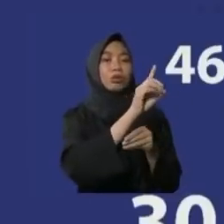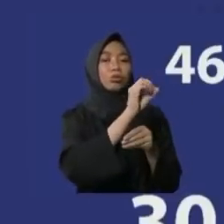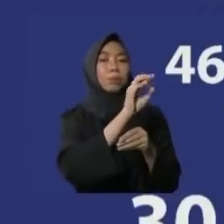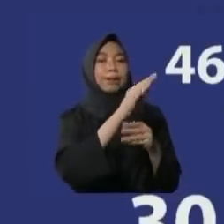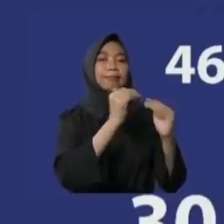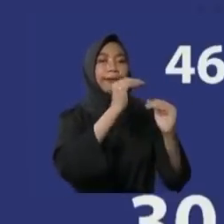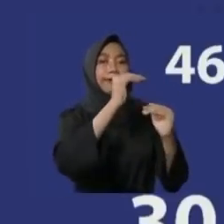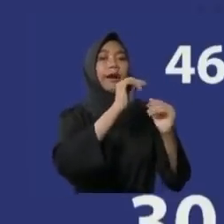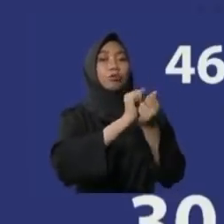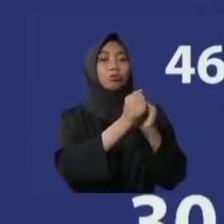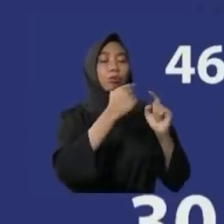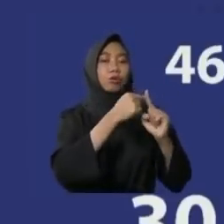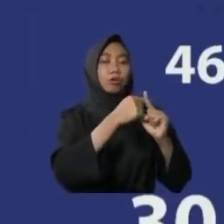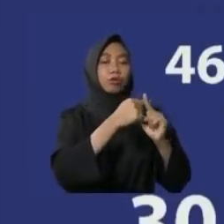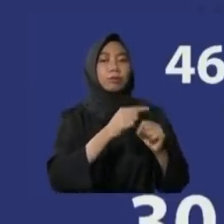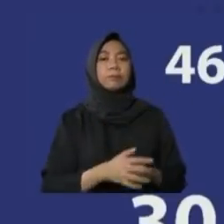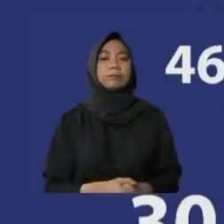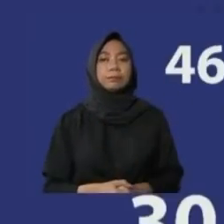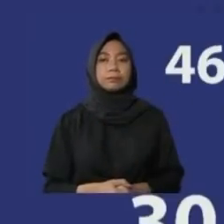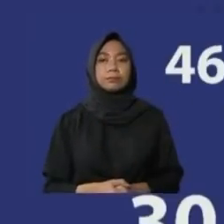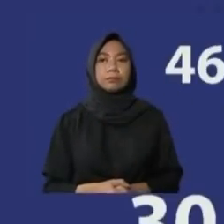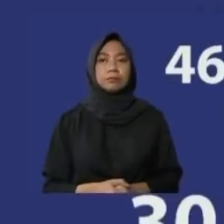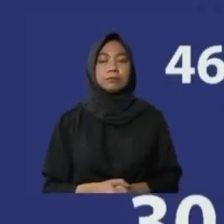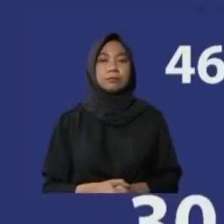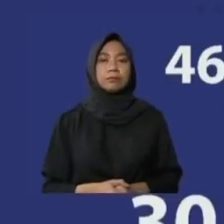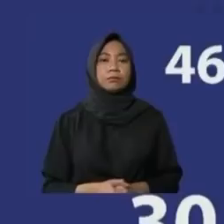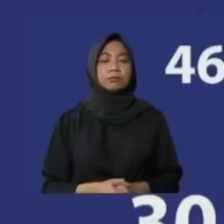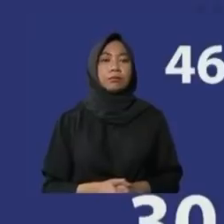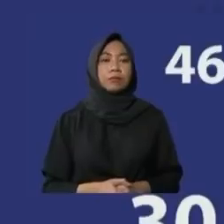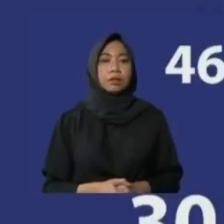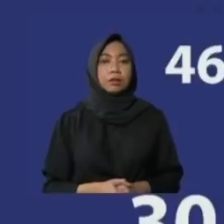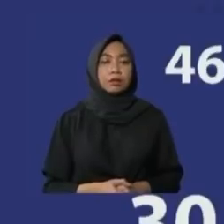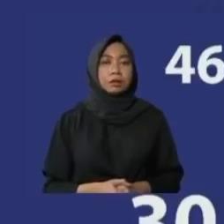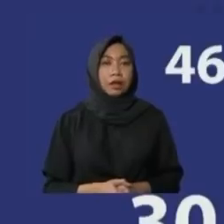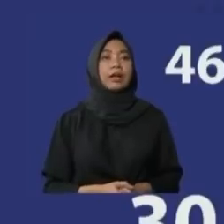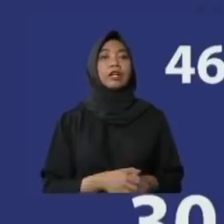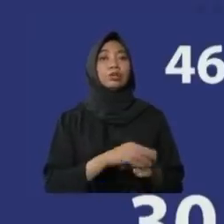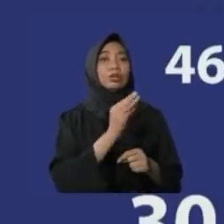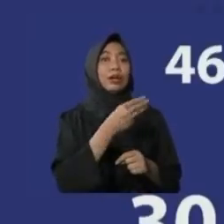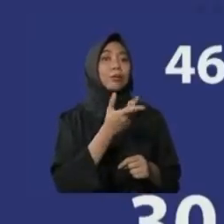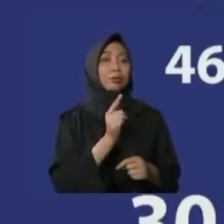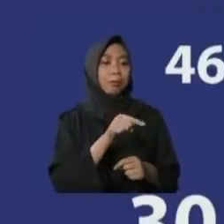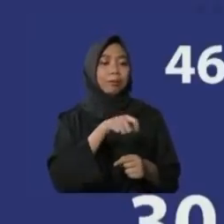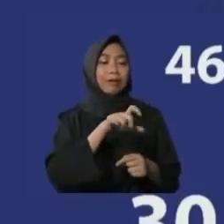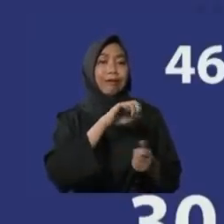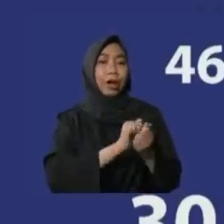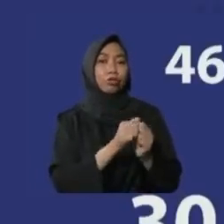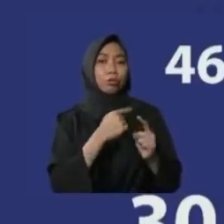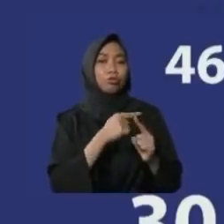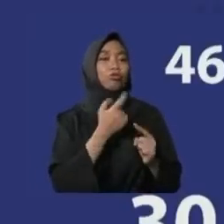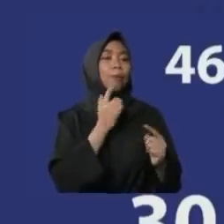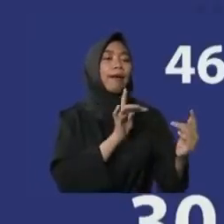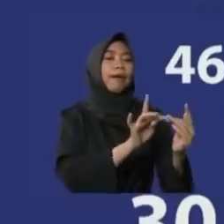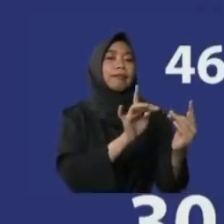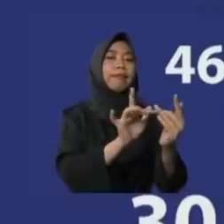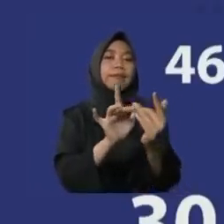kajian yang kita dapatkan dari data sebagian diperoleh dari hasil pressing yang dilaksanakan secara